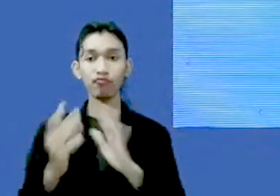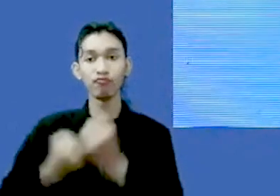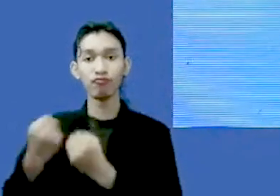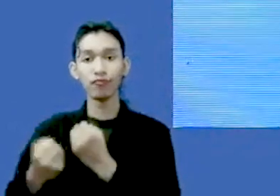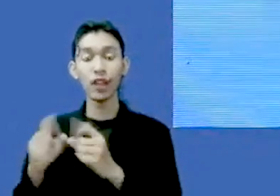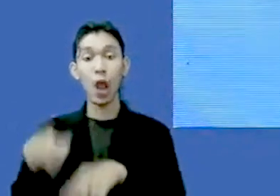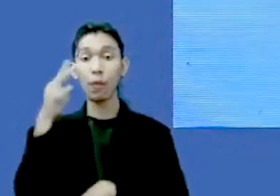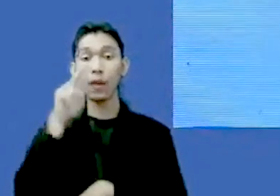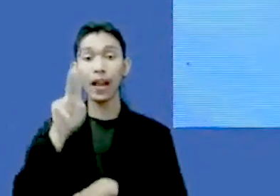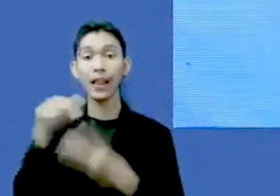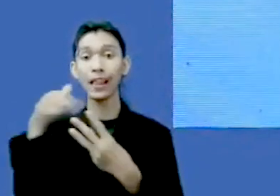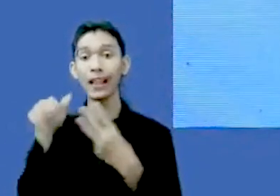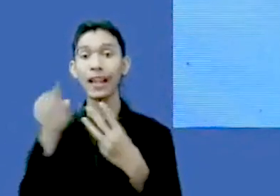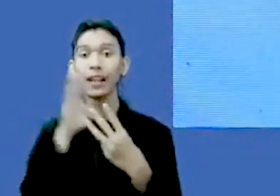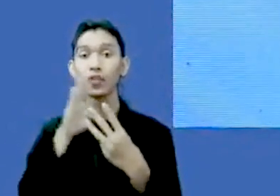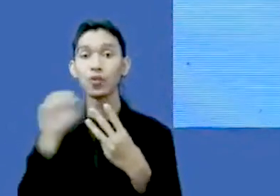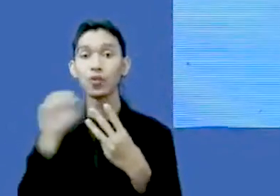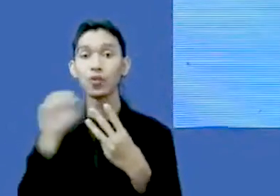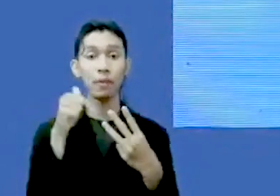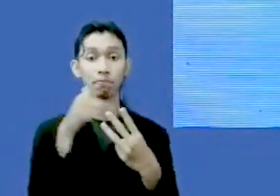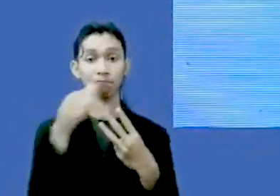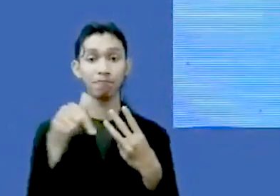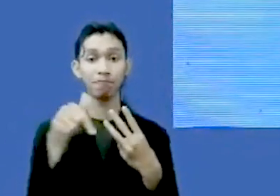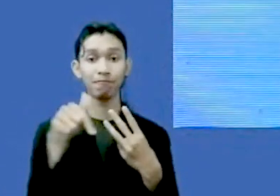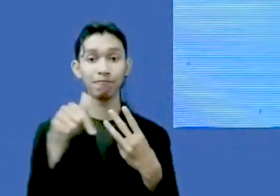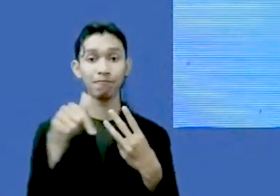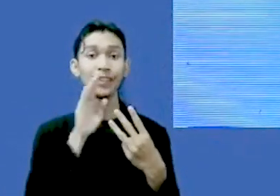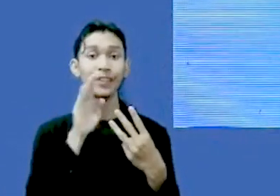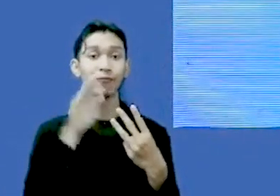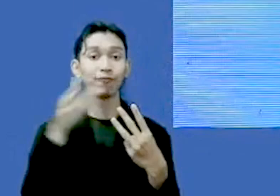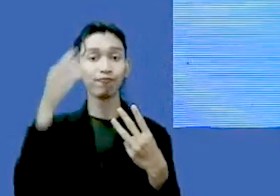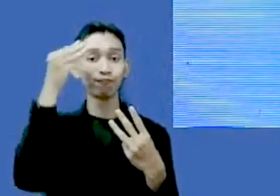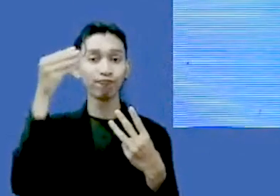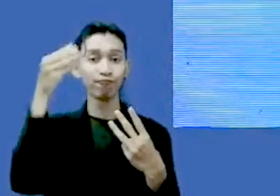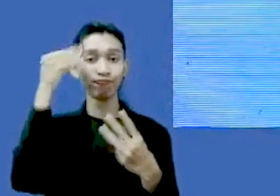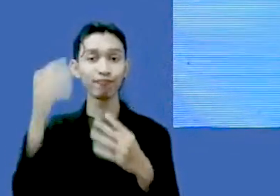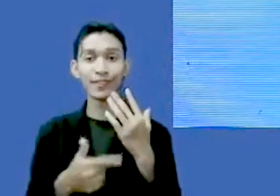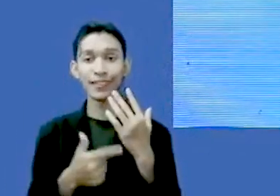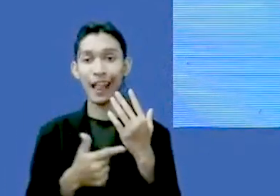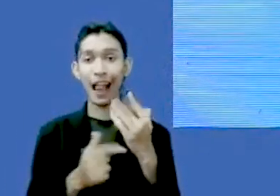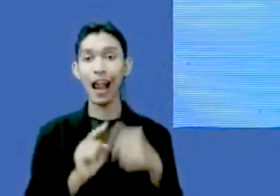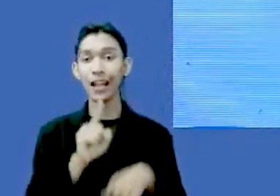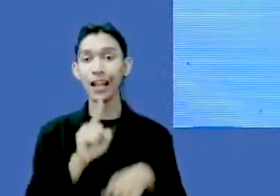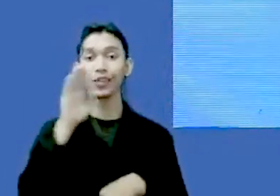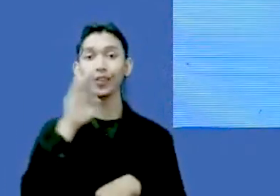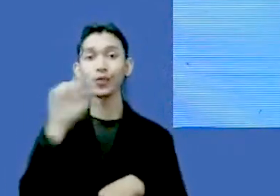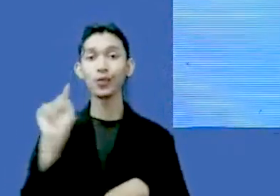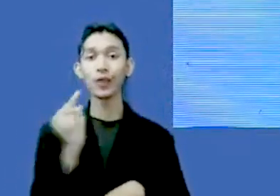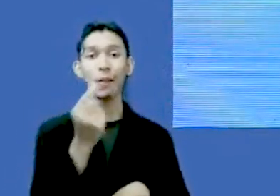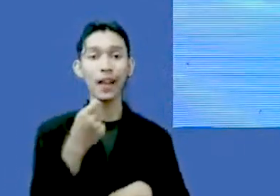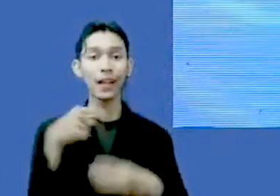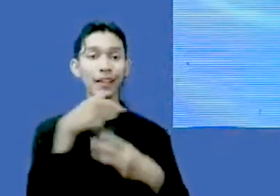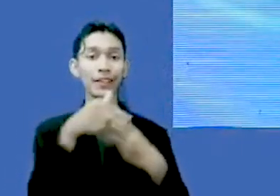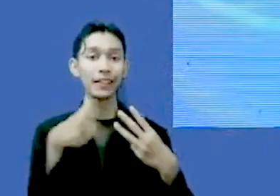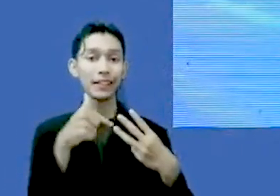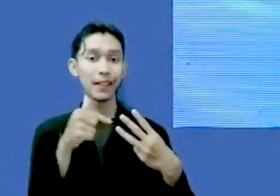tiga isu prioritas ini maka isu literasi digital menjadi satu isu prioritas dari tiga isu